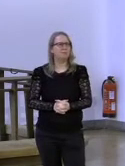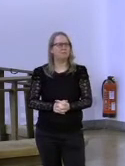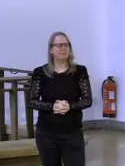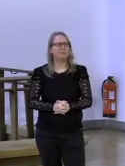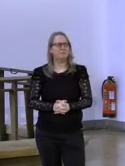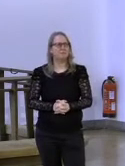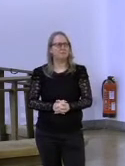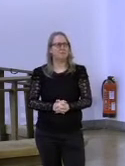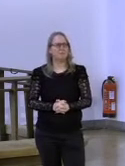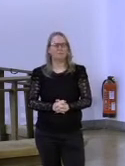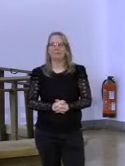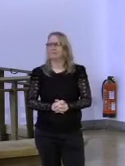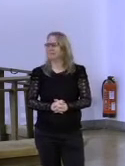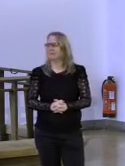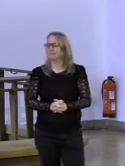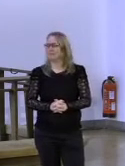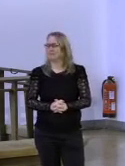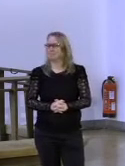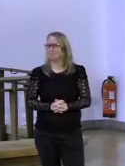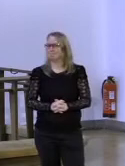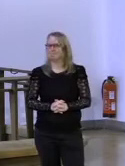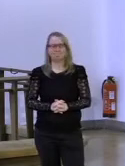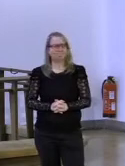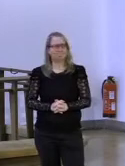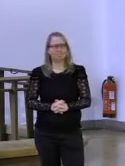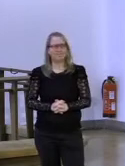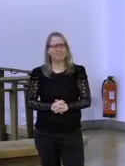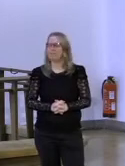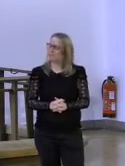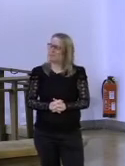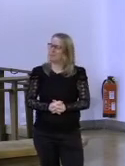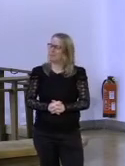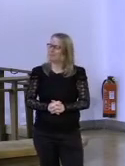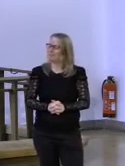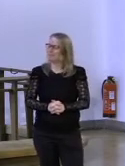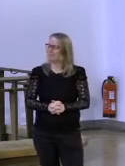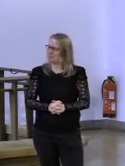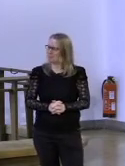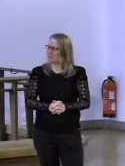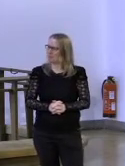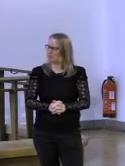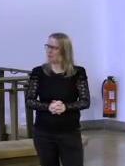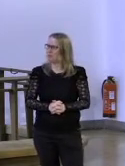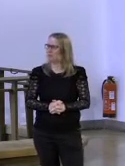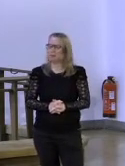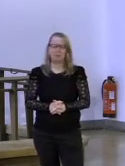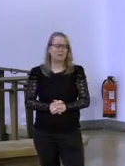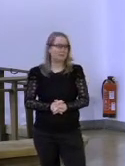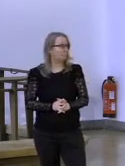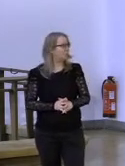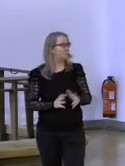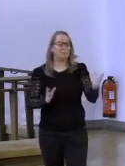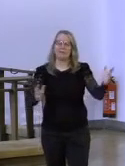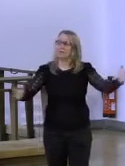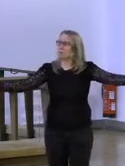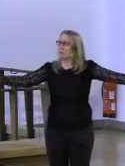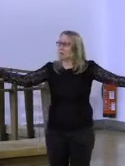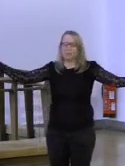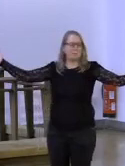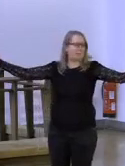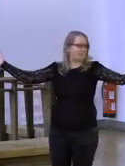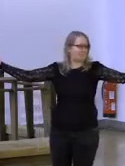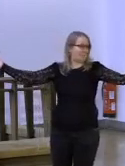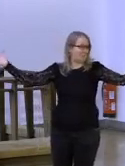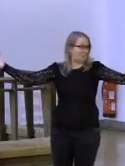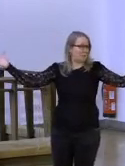han bliver ved og ved. Altså, der er virkelig meget at være taknemmelig for og glad over. Jeg prøver at se det billede, der kommer op